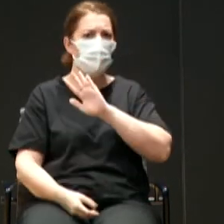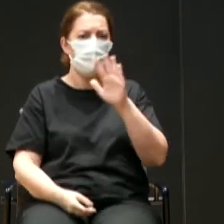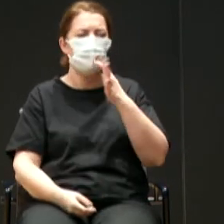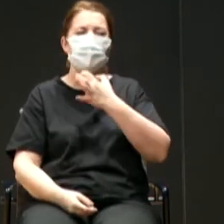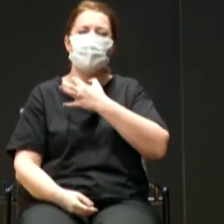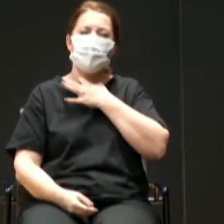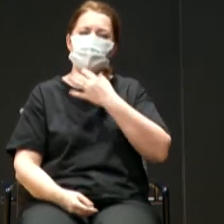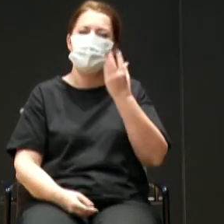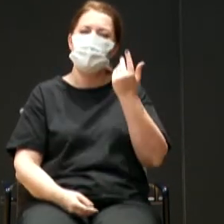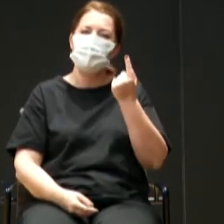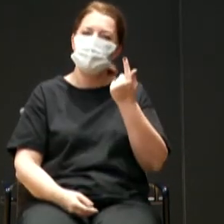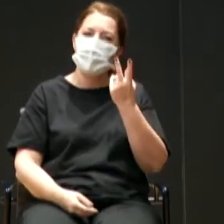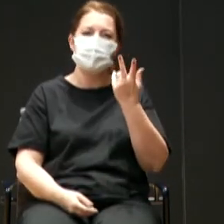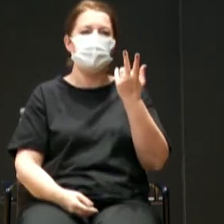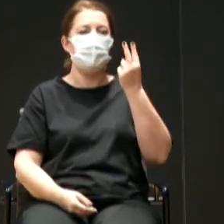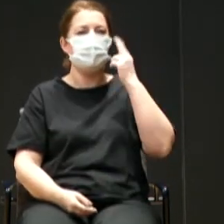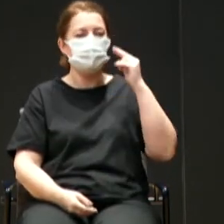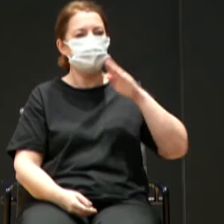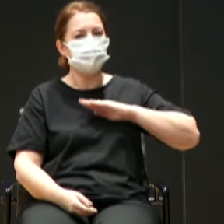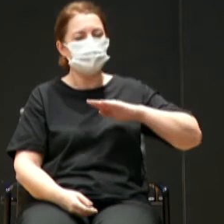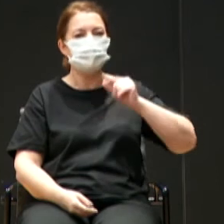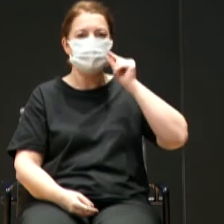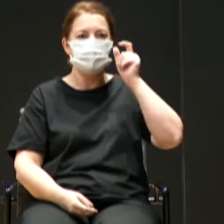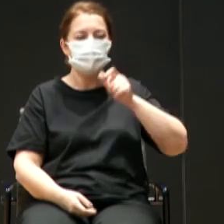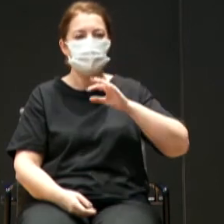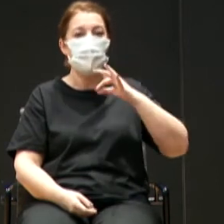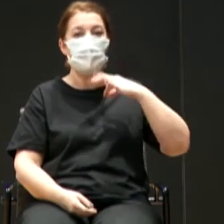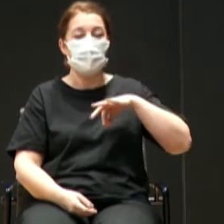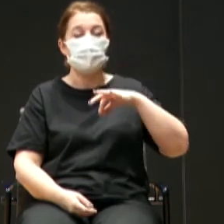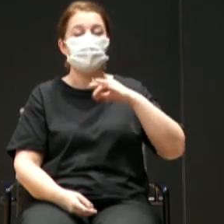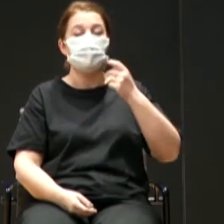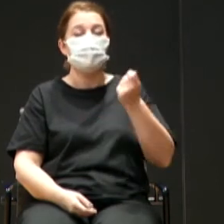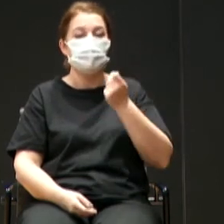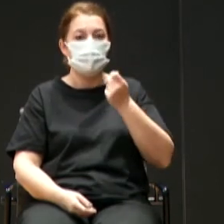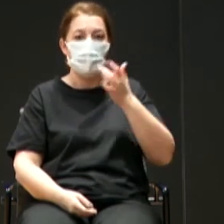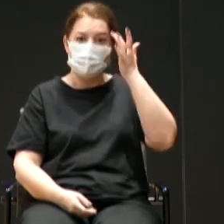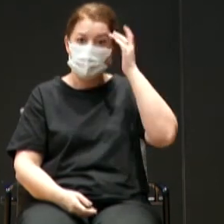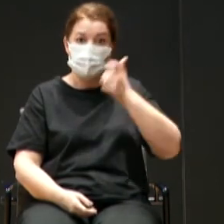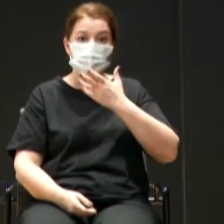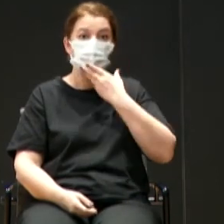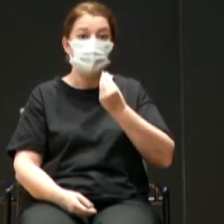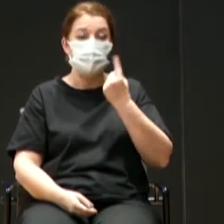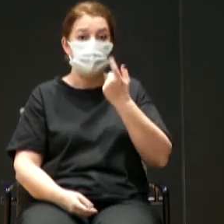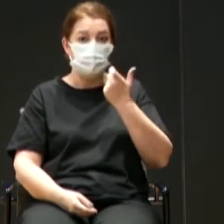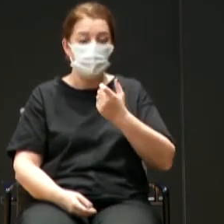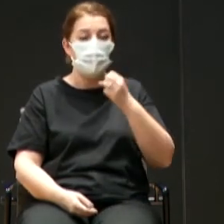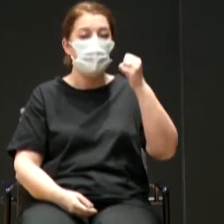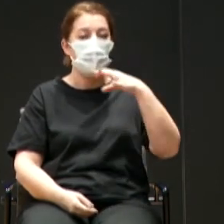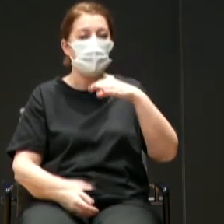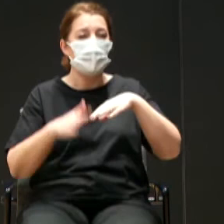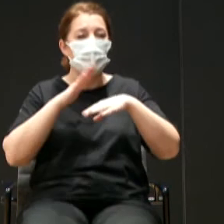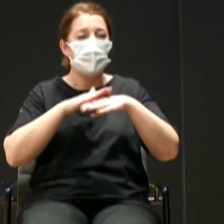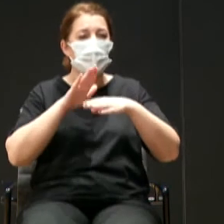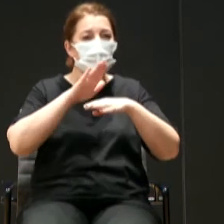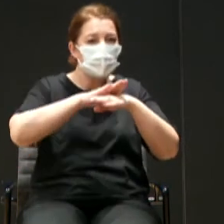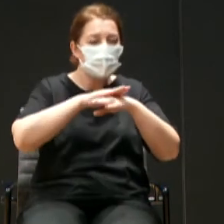biraz daha sakin insanlara faydalı işler yapalım. Bak ne güzel söylüyorsunuz Beylikdüzü çok güzel diye. AK Parti'nin elini değdiği yerler